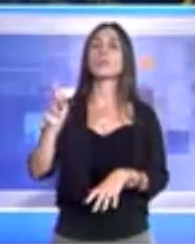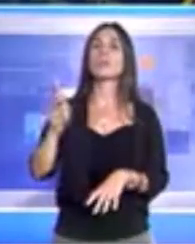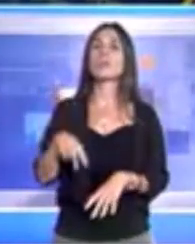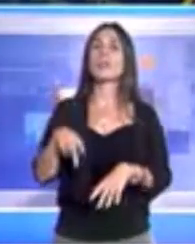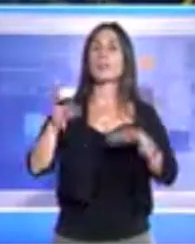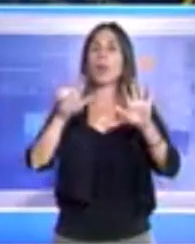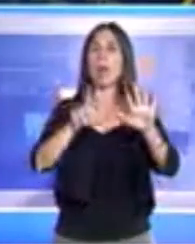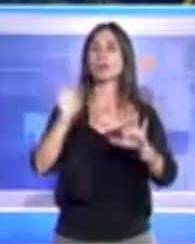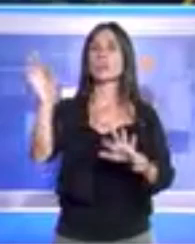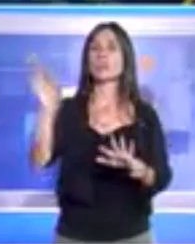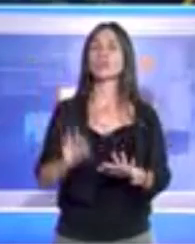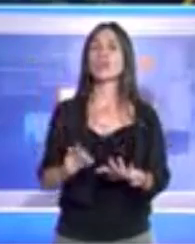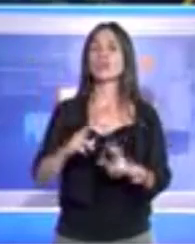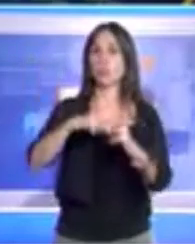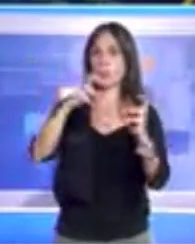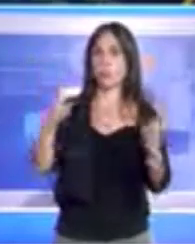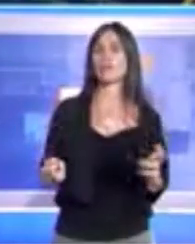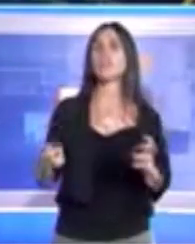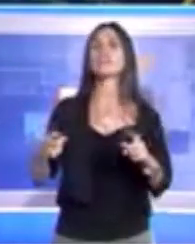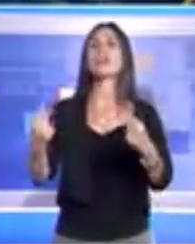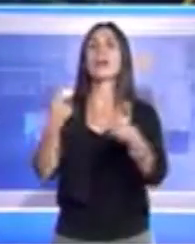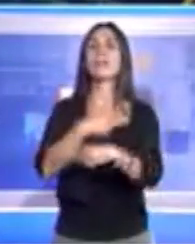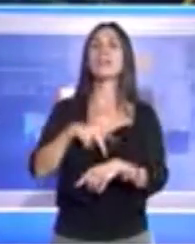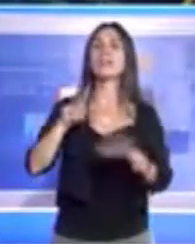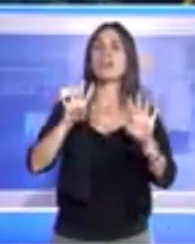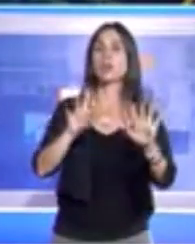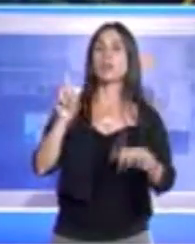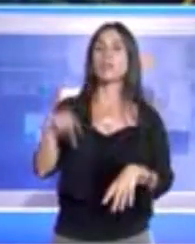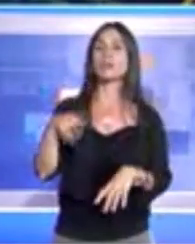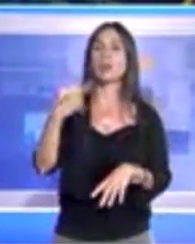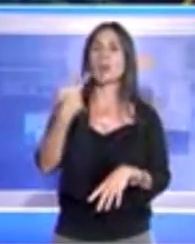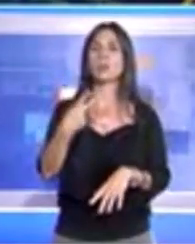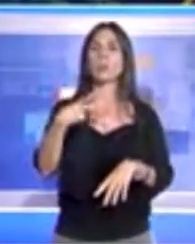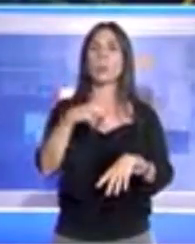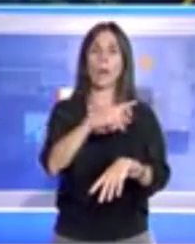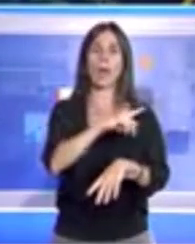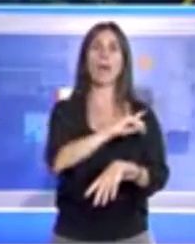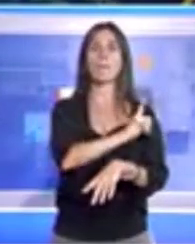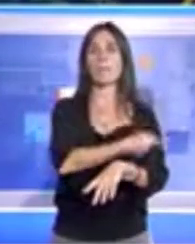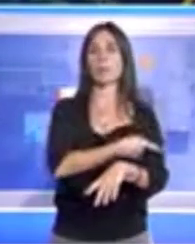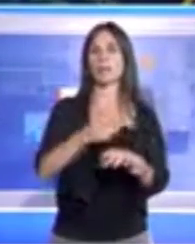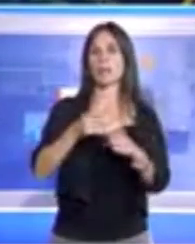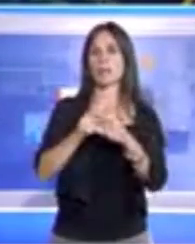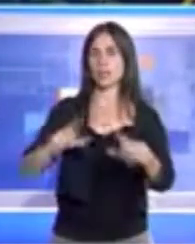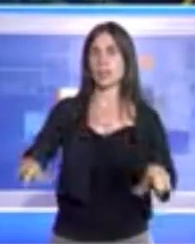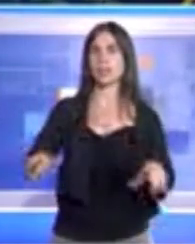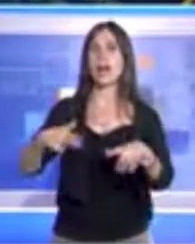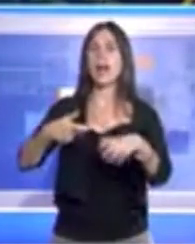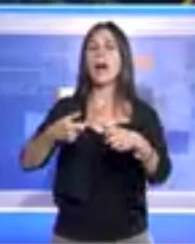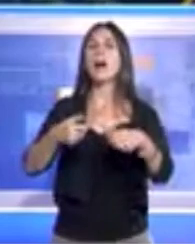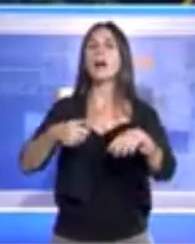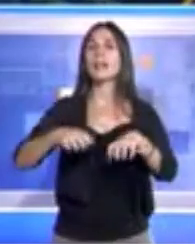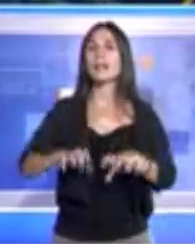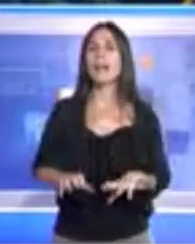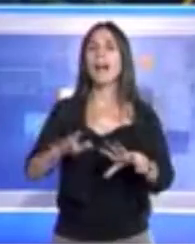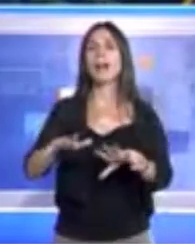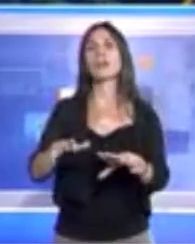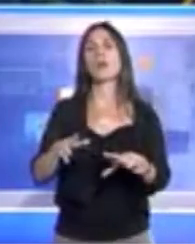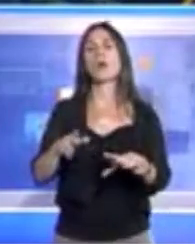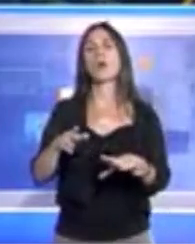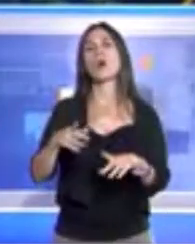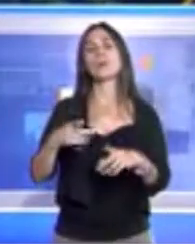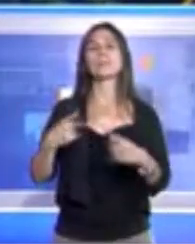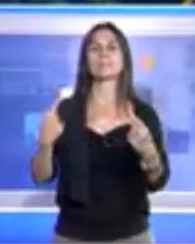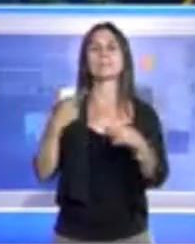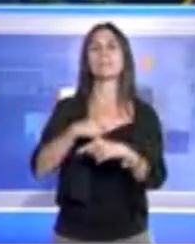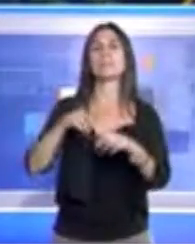Per quanto riguarda la provincia del 9,2 invece riferito a Potenza città una flessione Inferiore però rispetto a quella